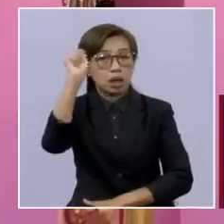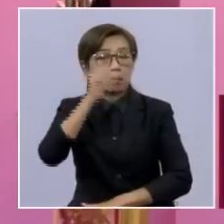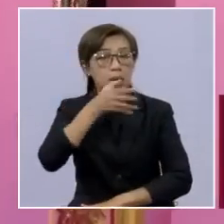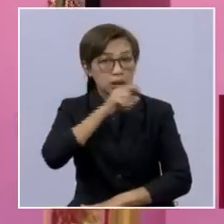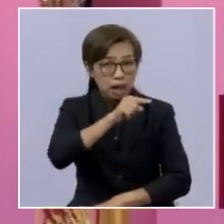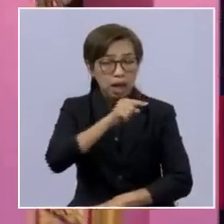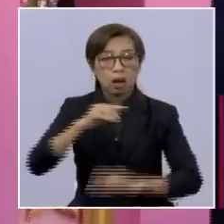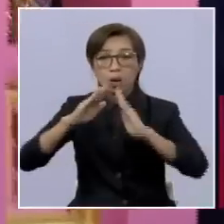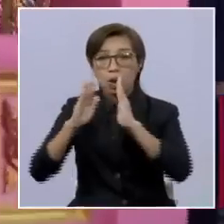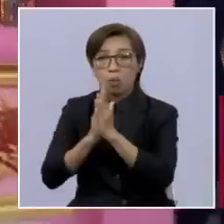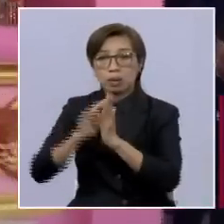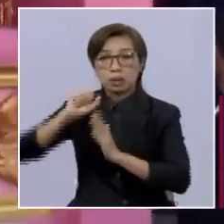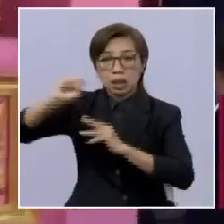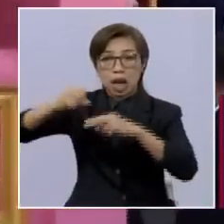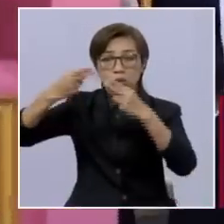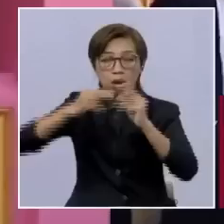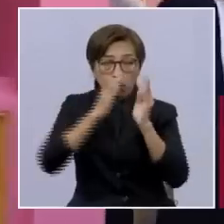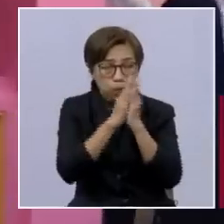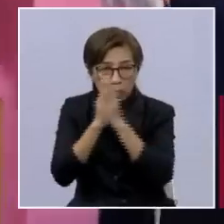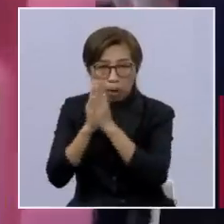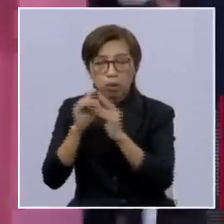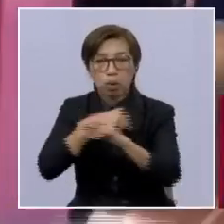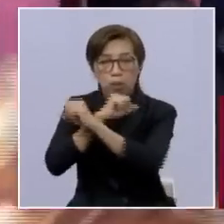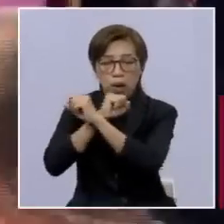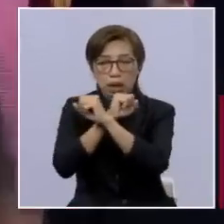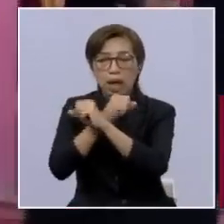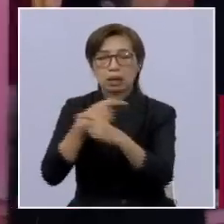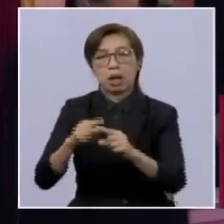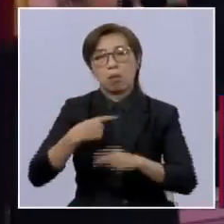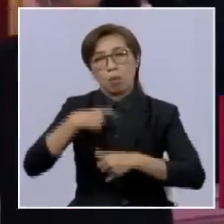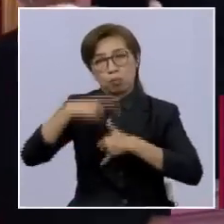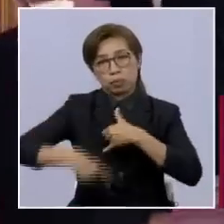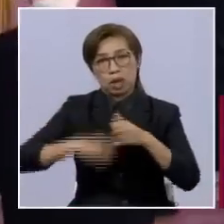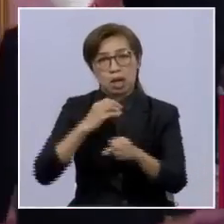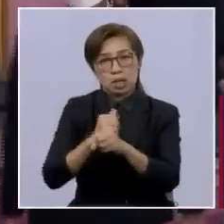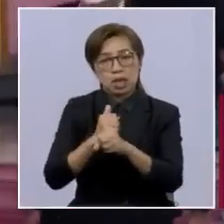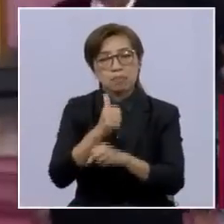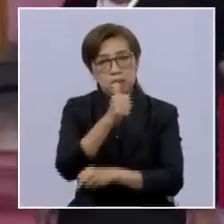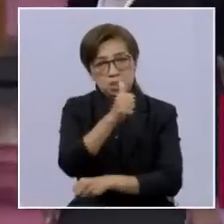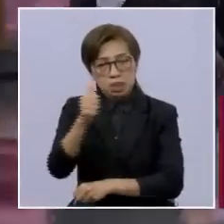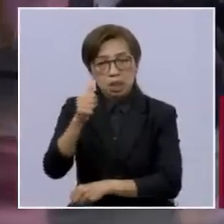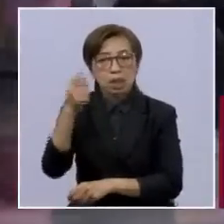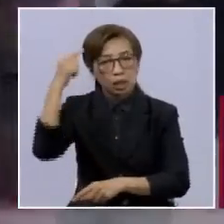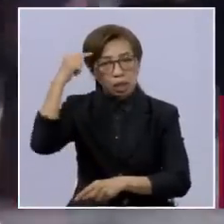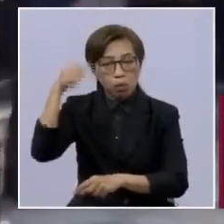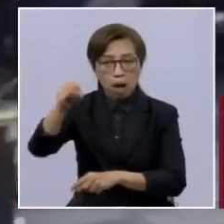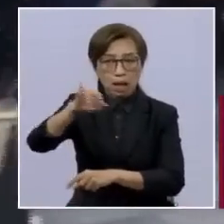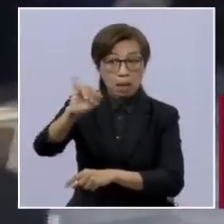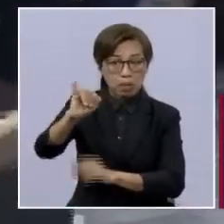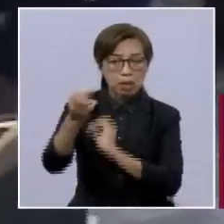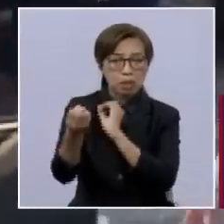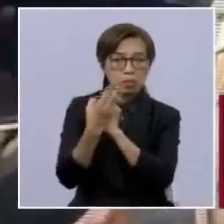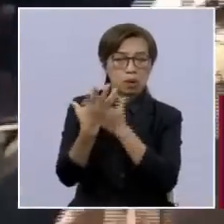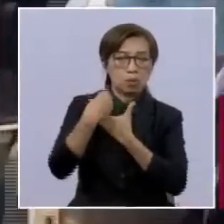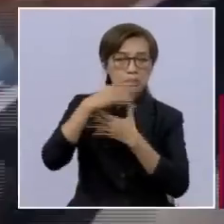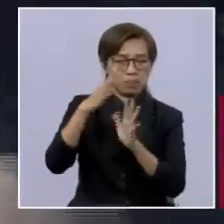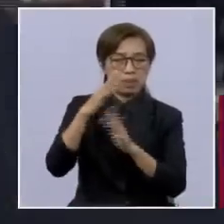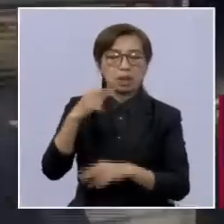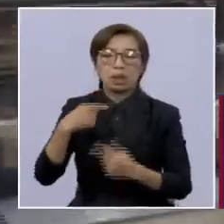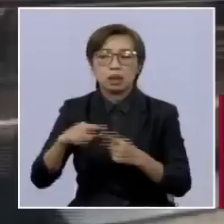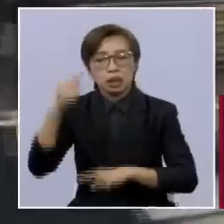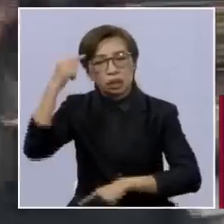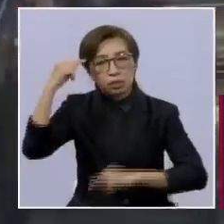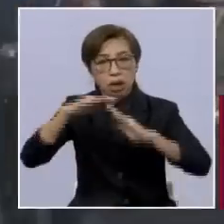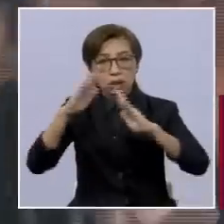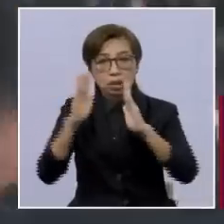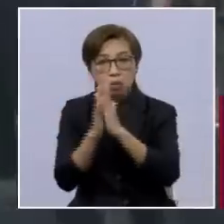ตุและปัจจัยผมคิดว่าจะทำให้พ้นจากเรื่องมนต์ดำต่างๆได้และมั่นใจว่านายกคงจะมีความปรารถนาดีที่จะ